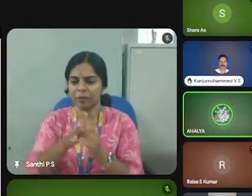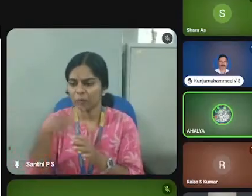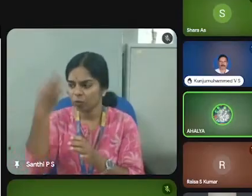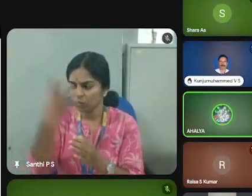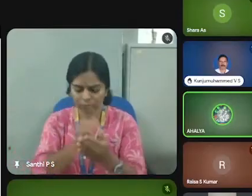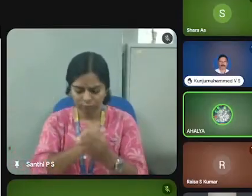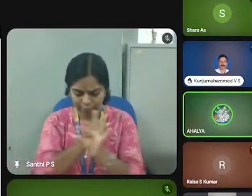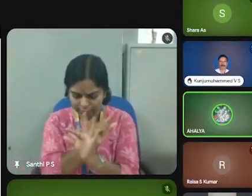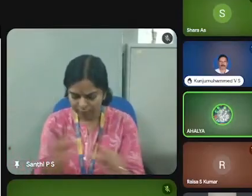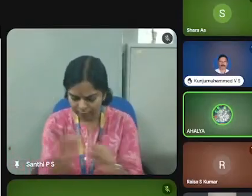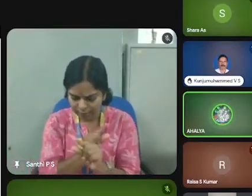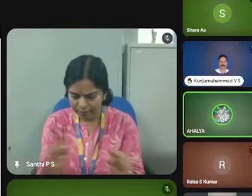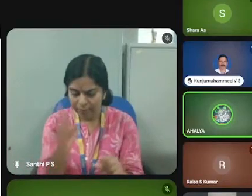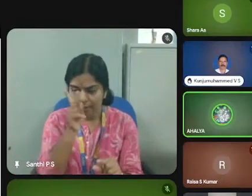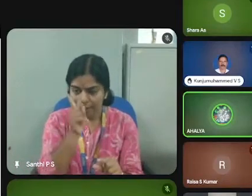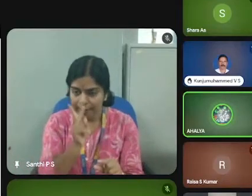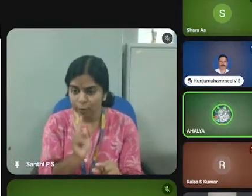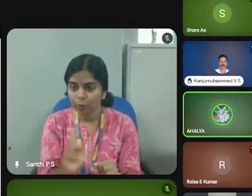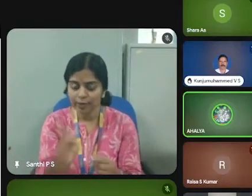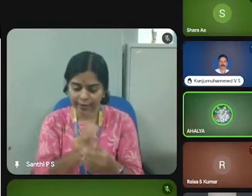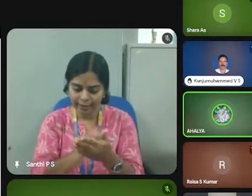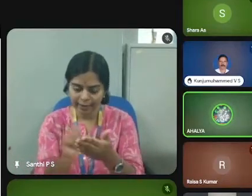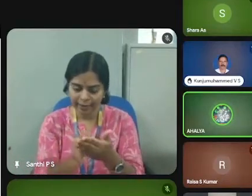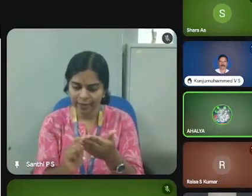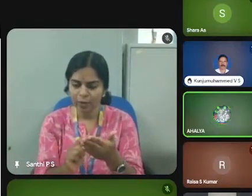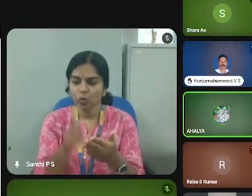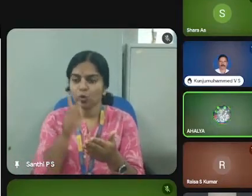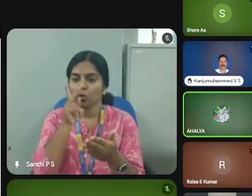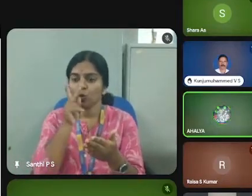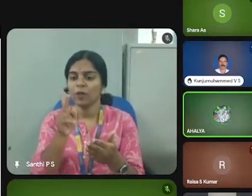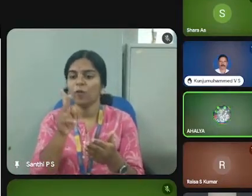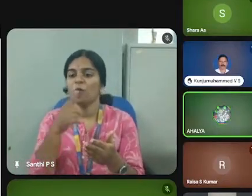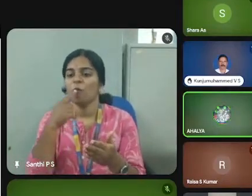എഴുതുകയാണ്, കണ്ടുകൊണ്ടിരിക്കുകയാണ് എന്ന് എഴുതിയാല് അത് കണ്ടിരുന്നൂന്നേ വായിക്കുന്നുള്ളൂ.